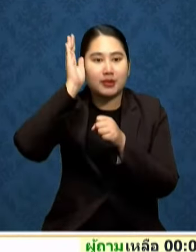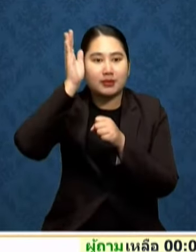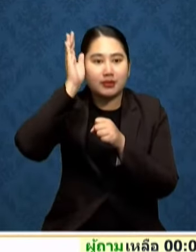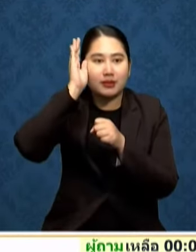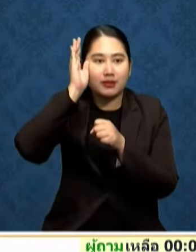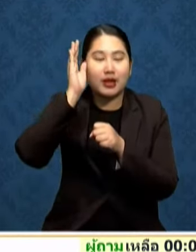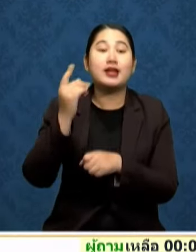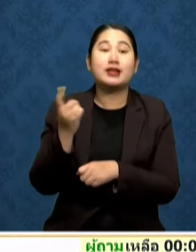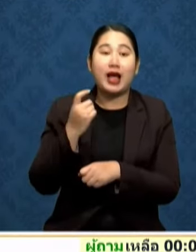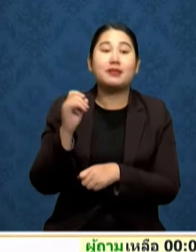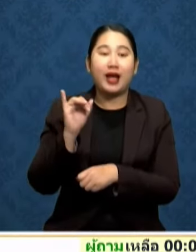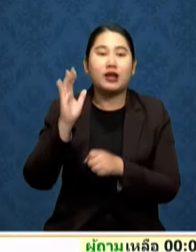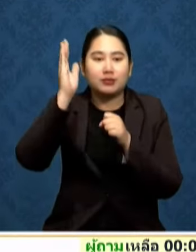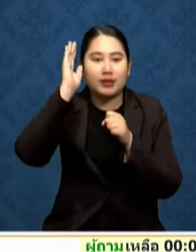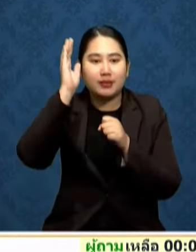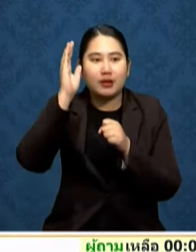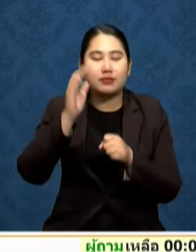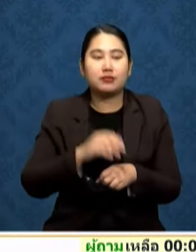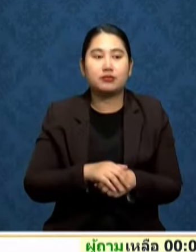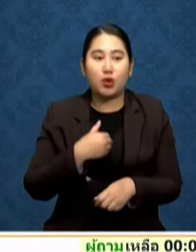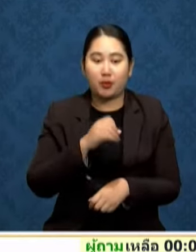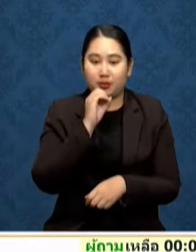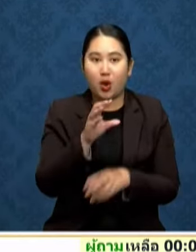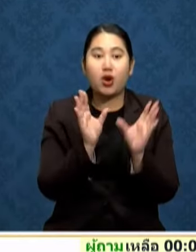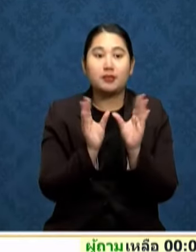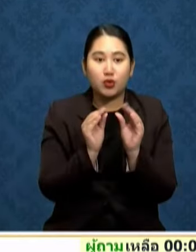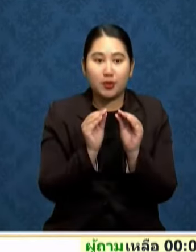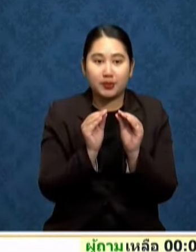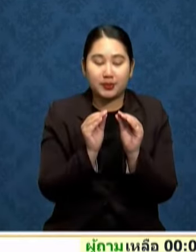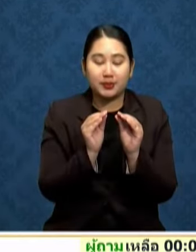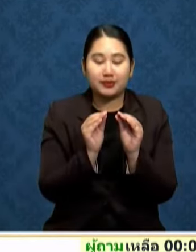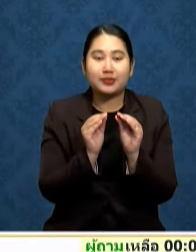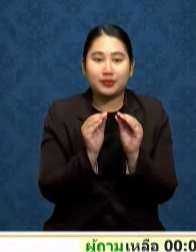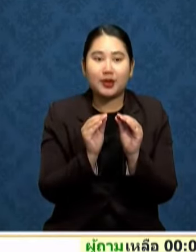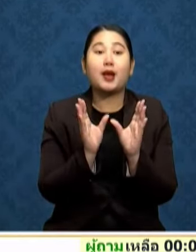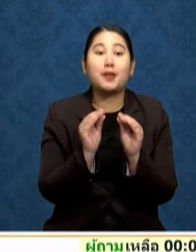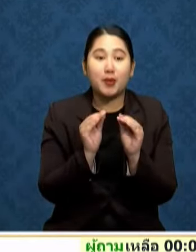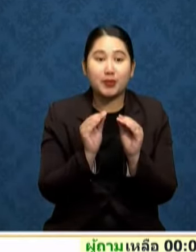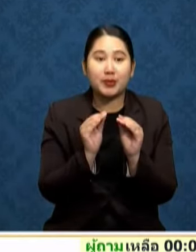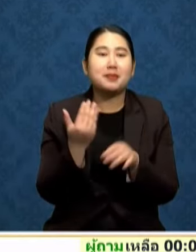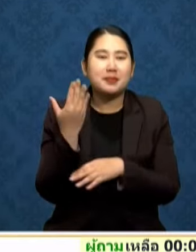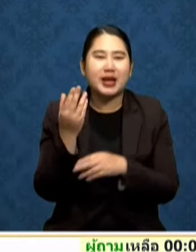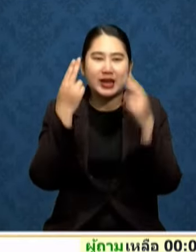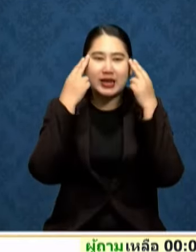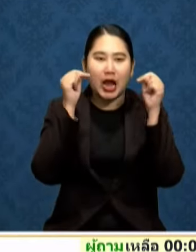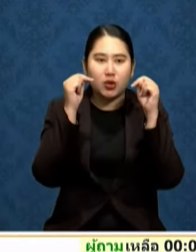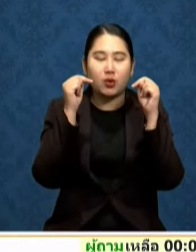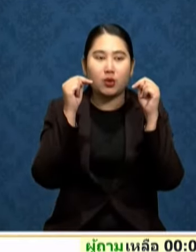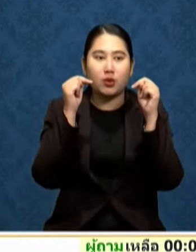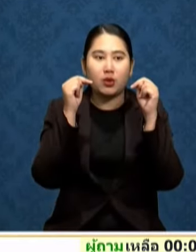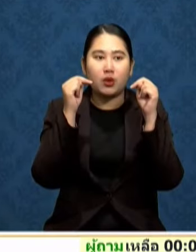ก่อนที่ท่านจะถามเมื่อสักครู่นี้ผมนำเรียนที่ประชุมแล้วก็เพื่อนสมาชิกด้วยความเคารพเมื่อสักครู่นี้ท่านนายกเนี่ยท่